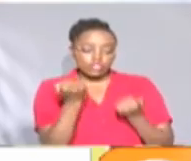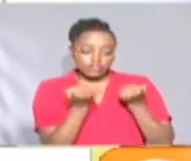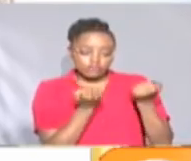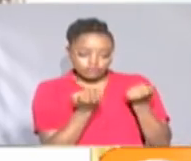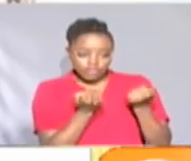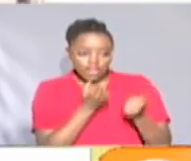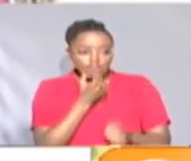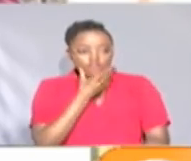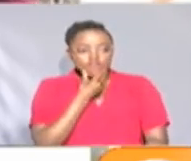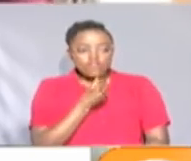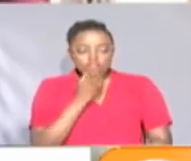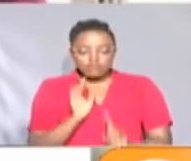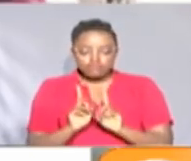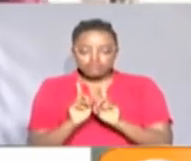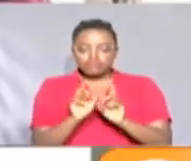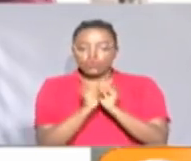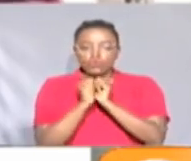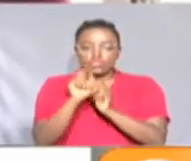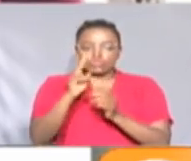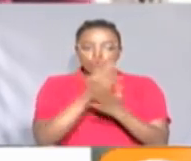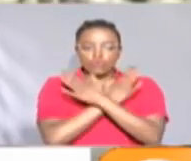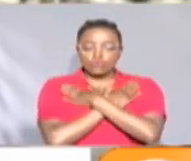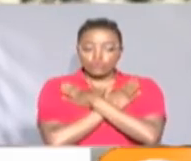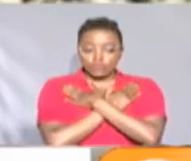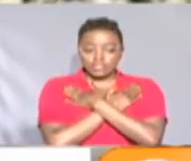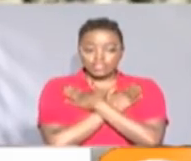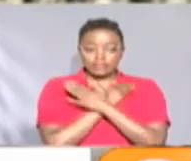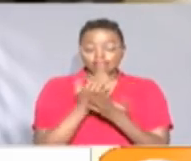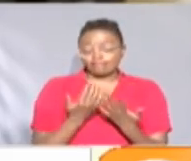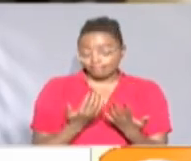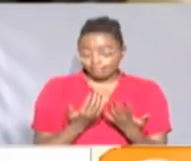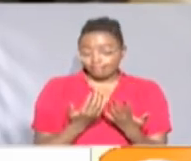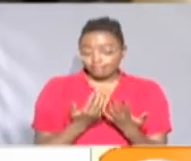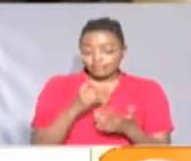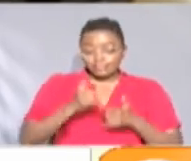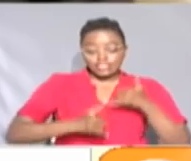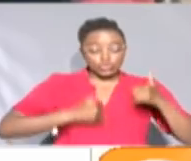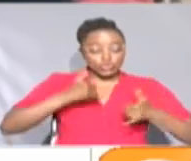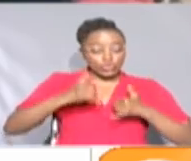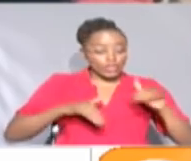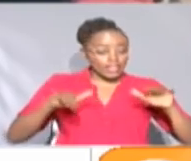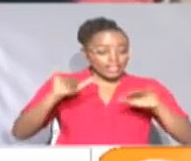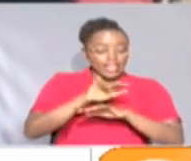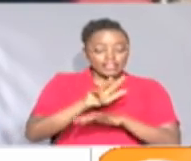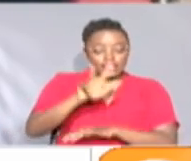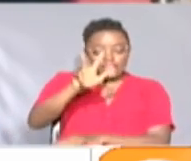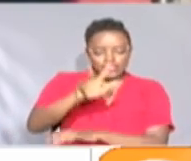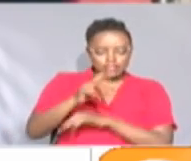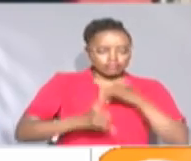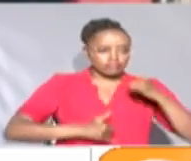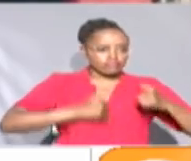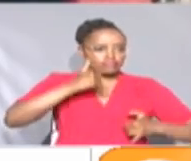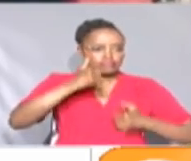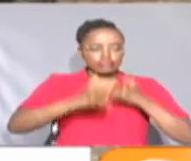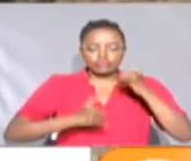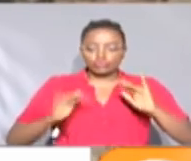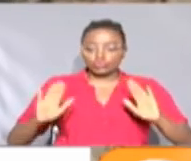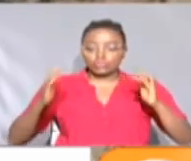drove alongside his two friends, the cousins. It was a night of joy as the trio joined revelers in hailing the new